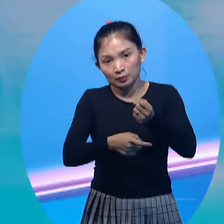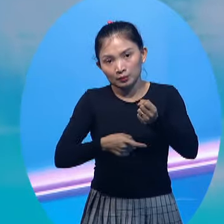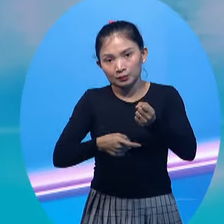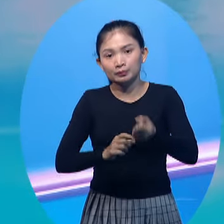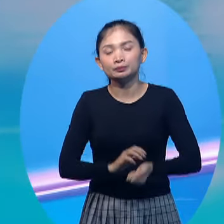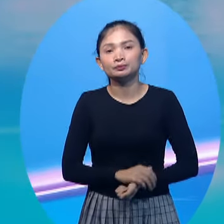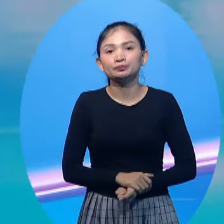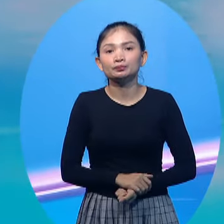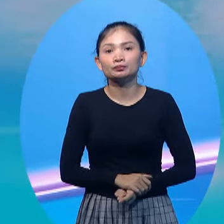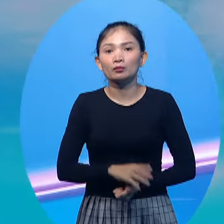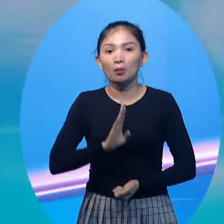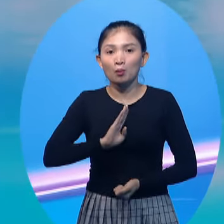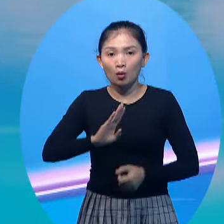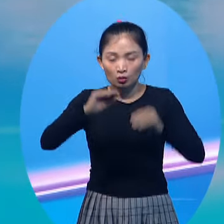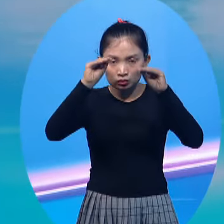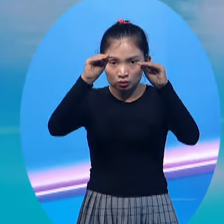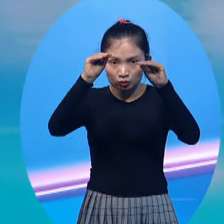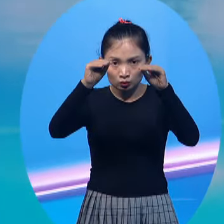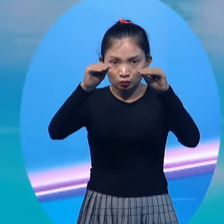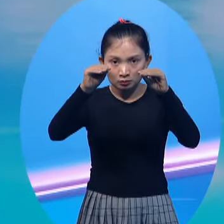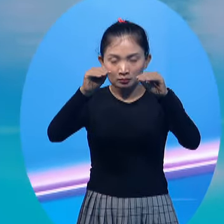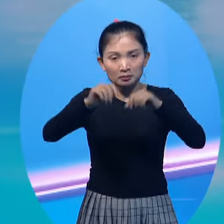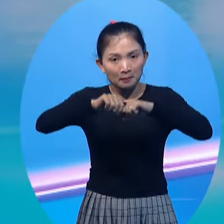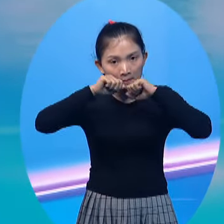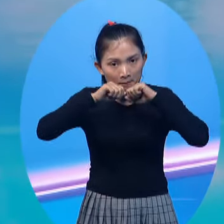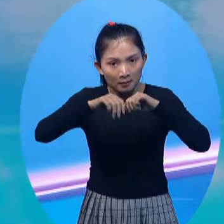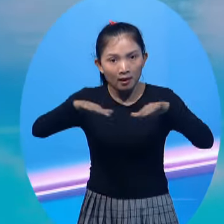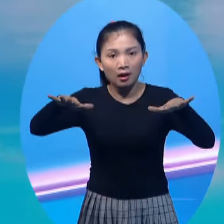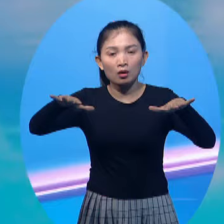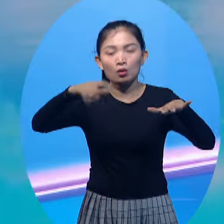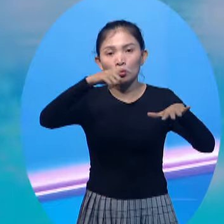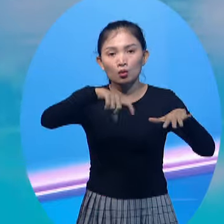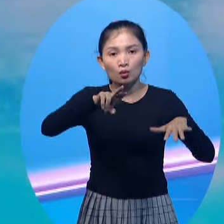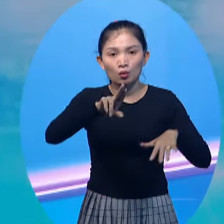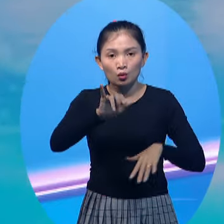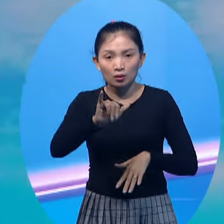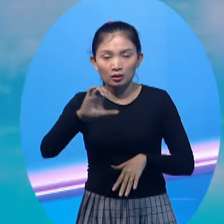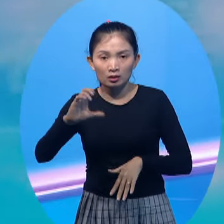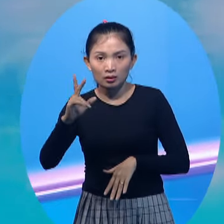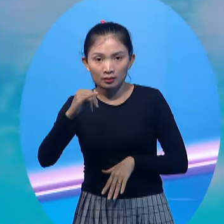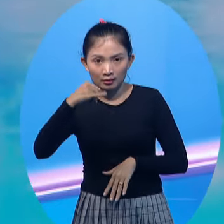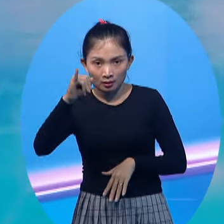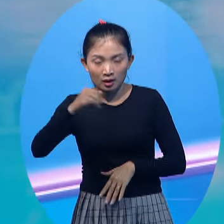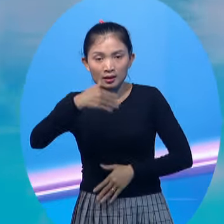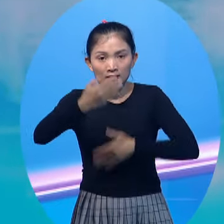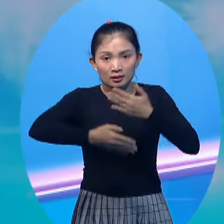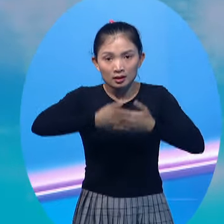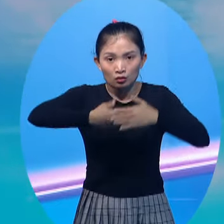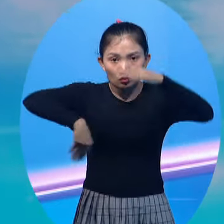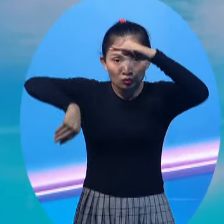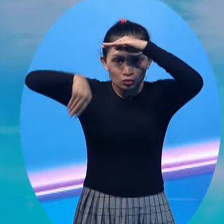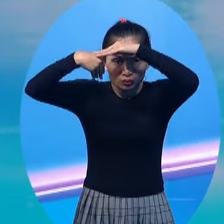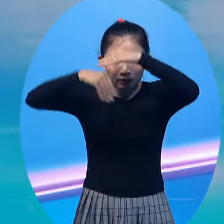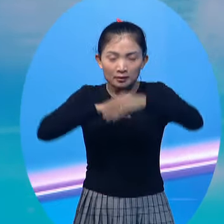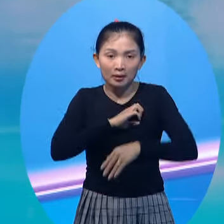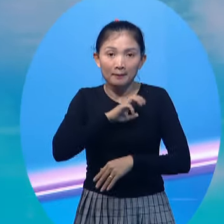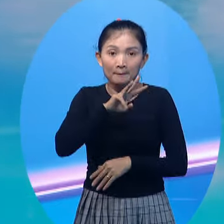Bộ Giáo dục và Đào tạo vừa công bố dự thảo thông tư ban Hạnh quy chế thì tốt nghiệp Trung học Phổ thông với nhiều điểm mới dự kiến quy chế sẽ chính thức ban hành vào